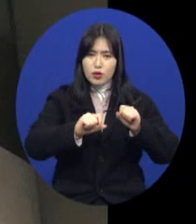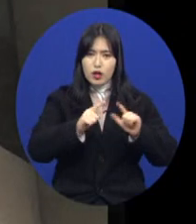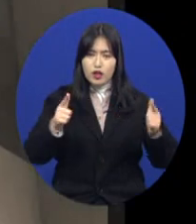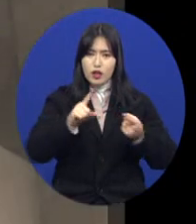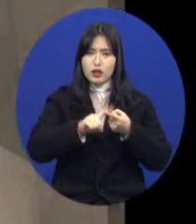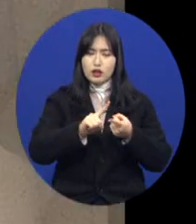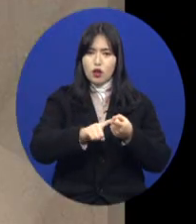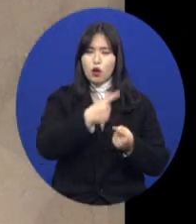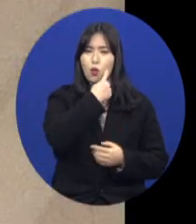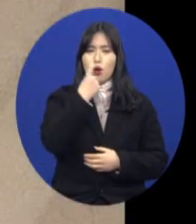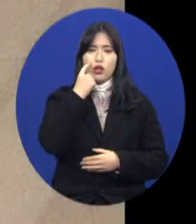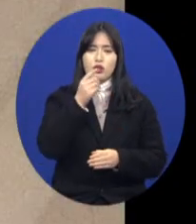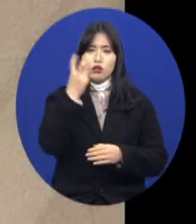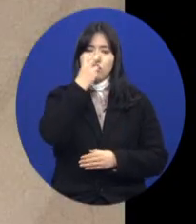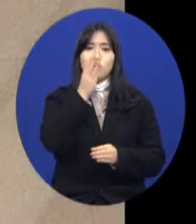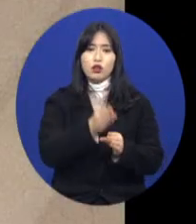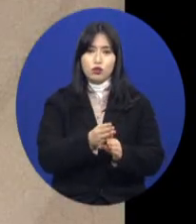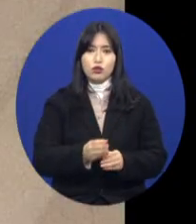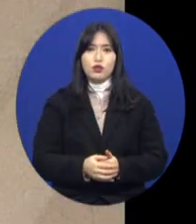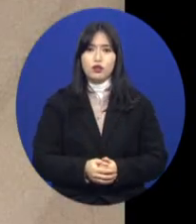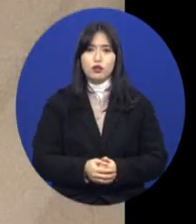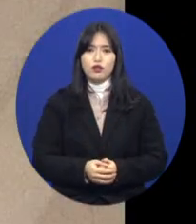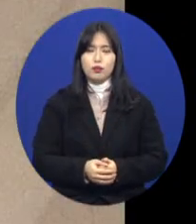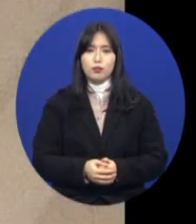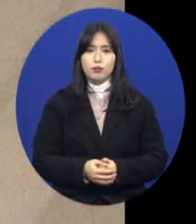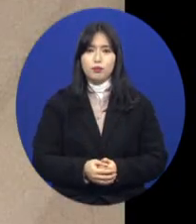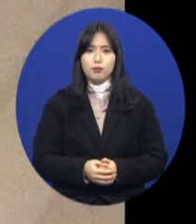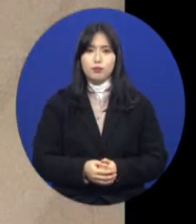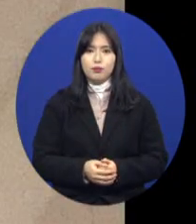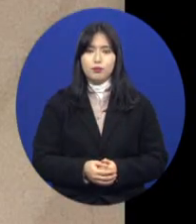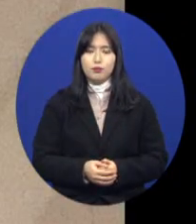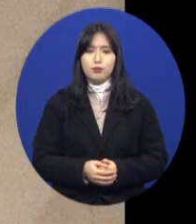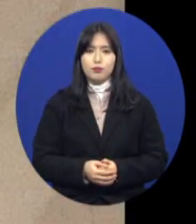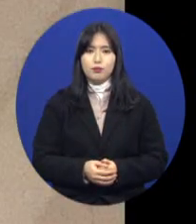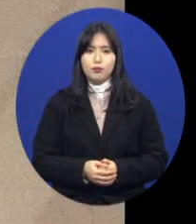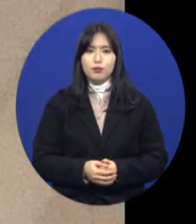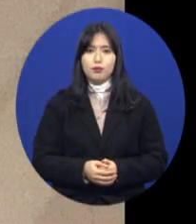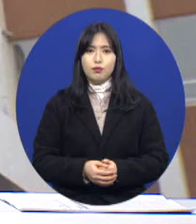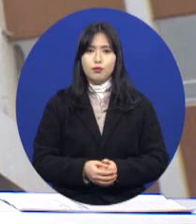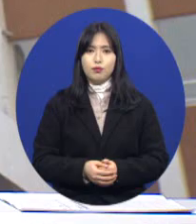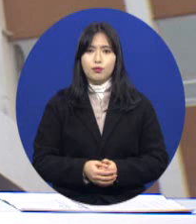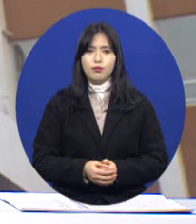수사하고 있습니다 mbc 뉴스 김상섭 입니다